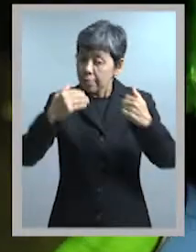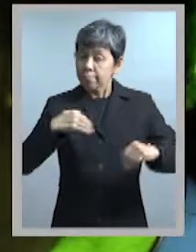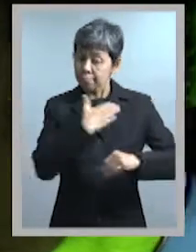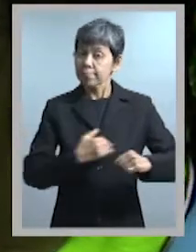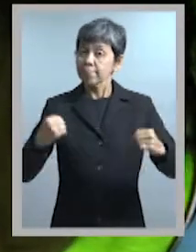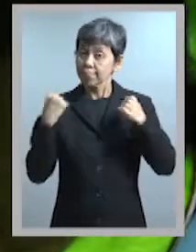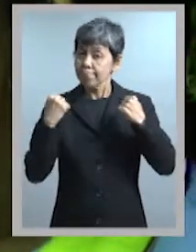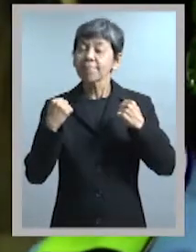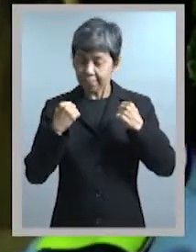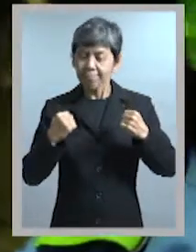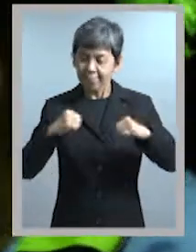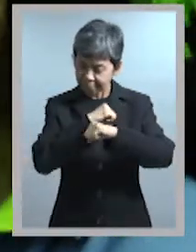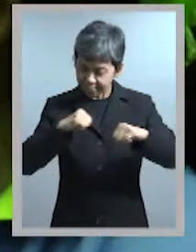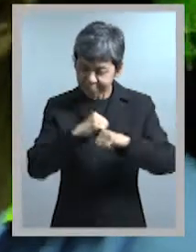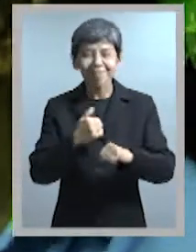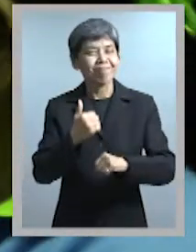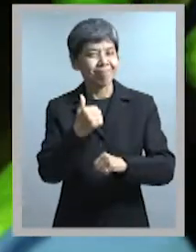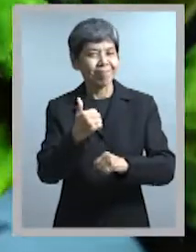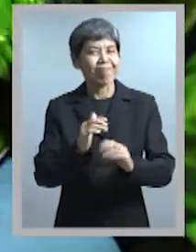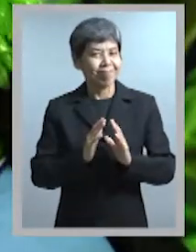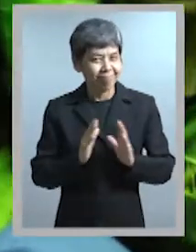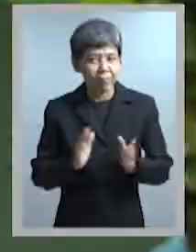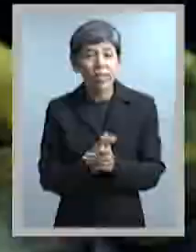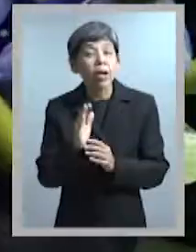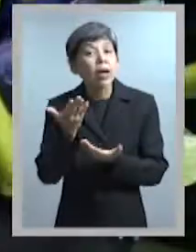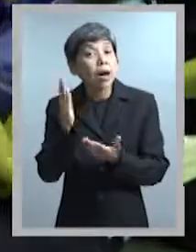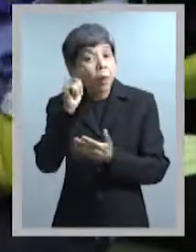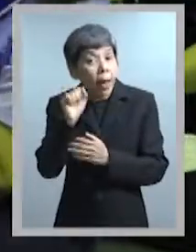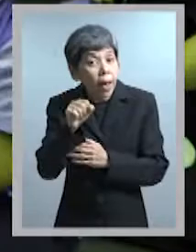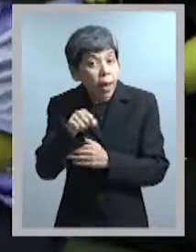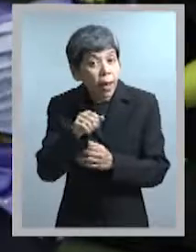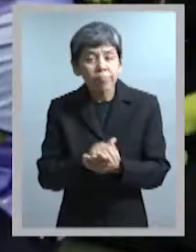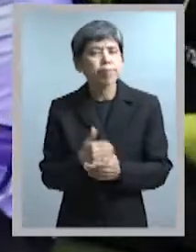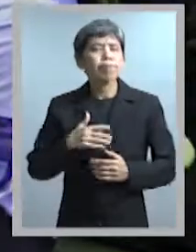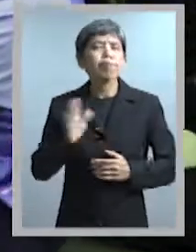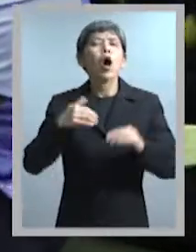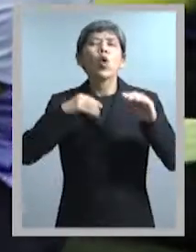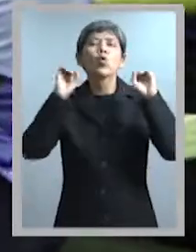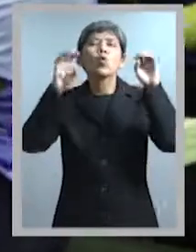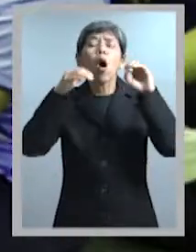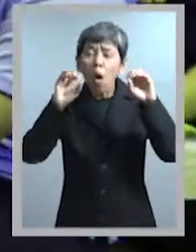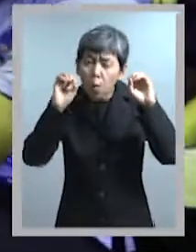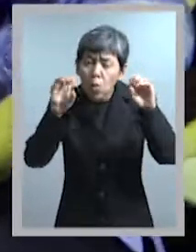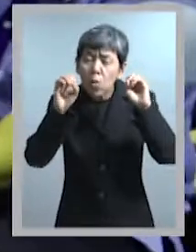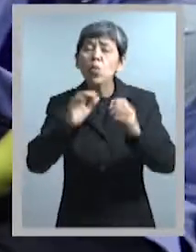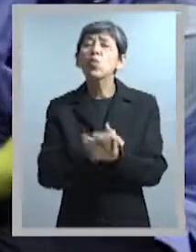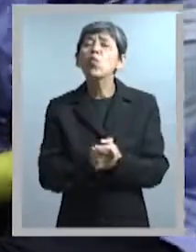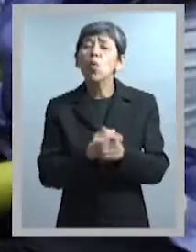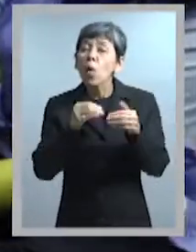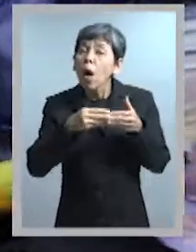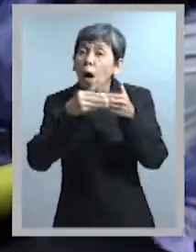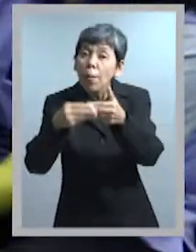ถือว่าออกกำลังกายเนาะได้ครับผมขอบคุณมากครับมาเป็นผู้ปกครองน้องหรือเปล่าครับ ไม่ค่ะเป็นคร ู ค่ะ เป็นคุณ